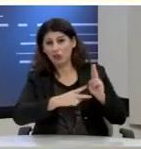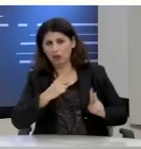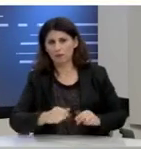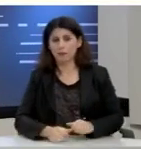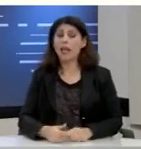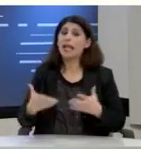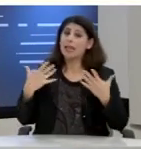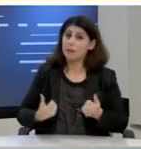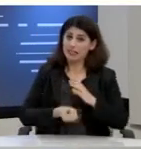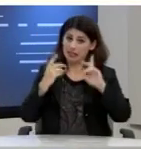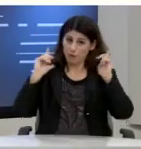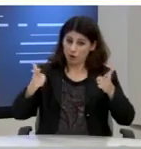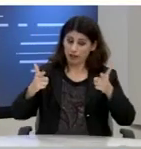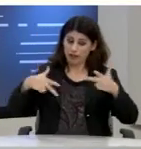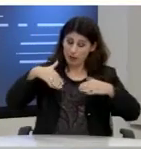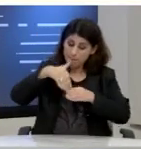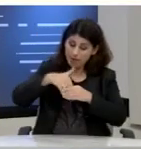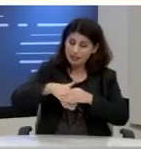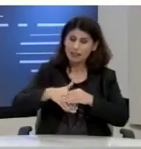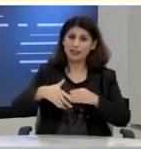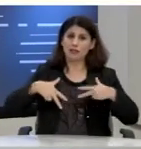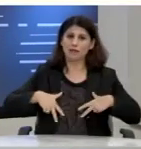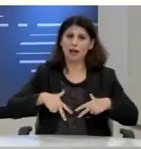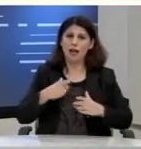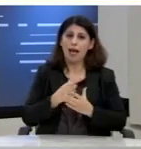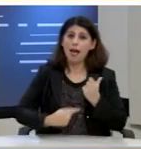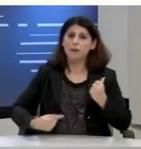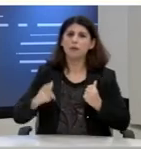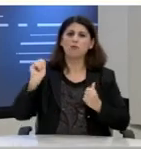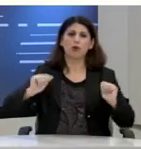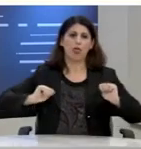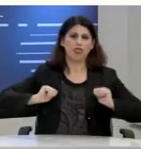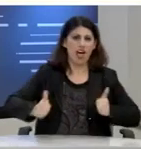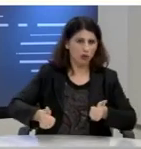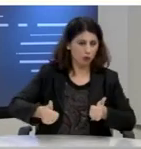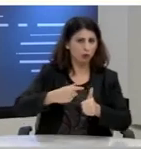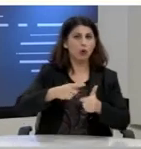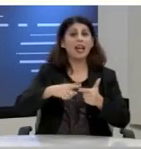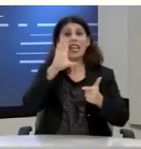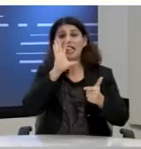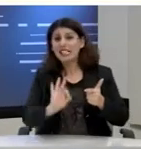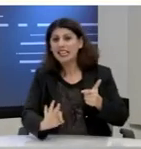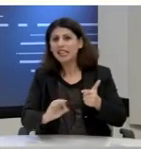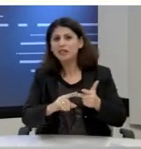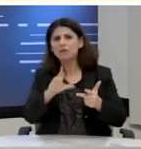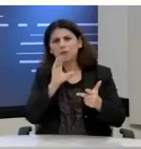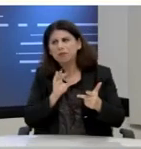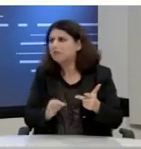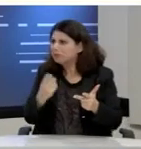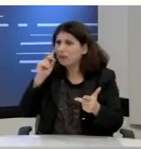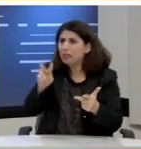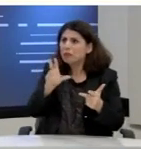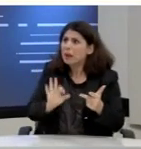στη Νέα Δημοκρατία και στις κυβερνήσεις της έλλειψη πολιτικού θάρρους, ειλικρίνειας και ρεαλισμού. Και εγώ τι έχω να σας